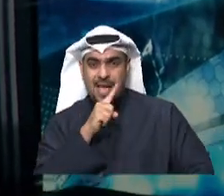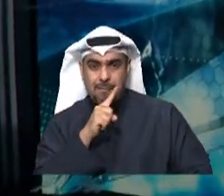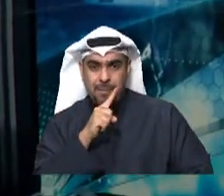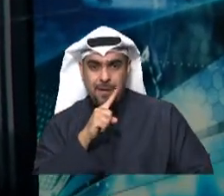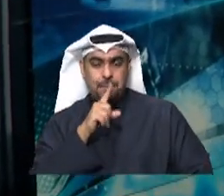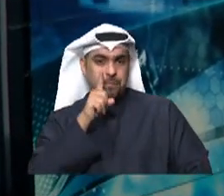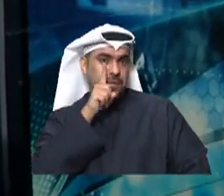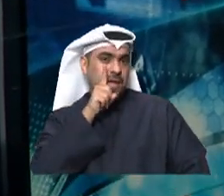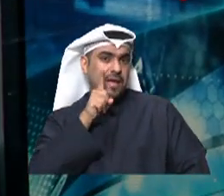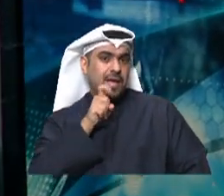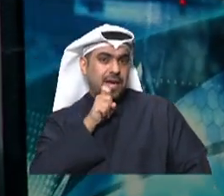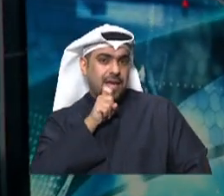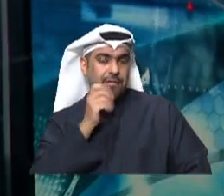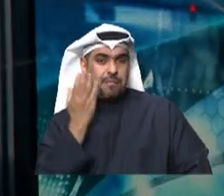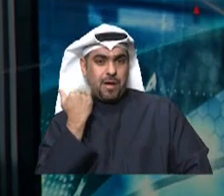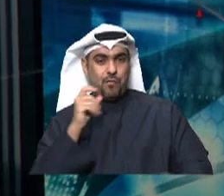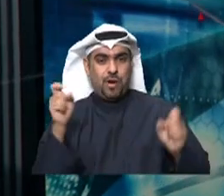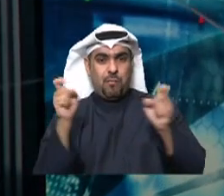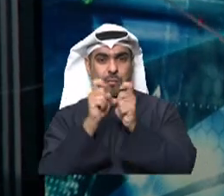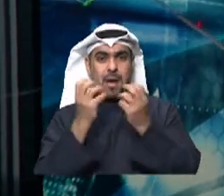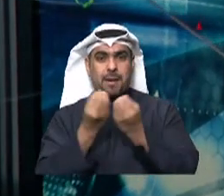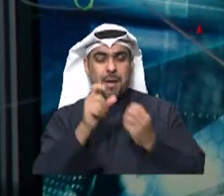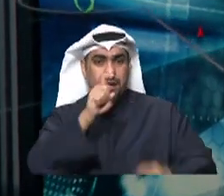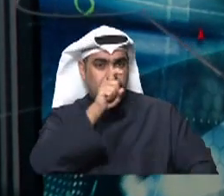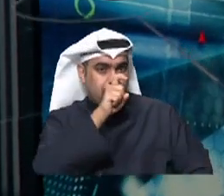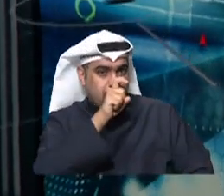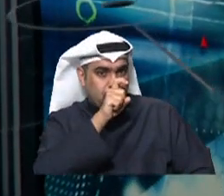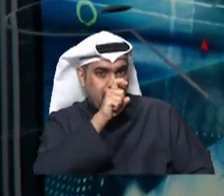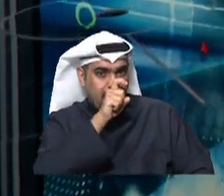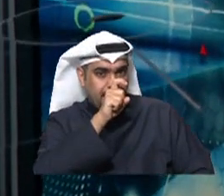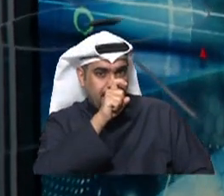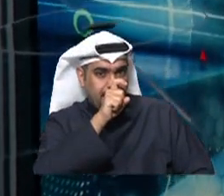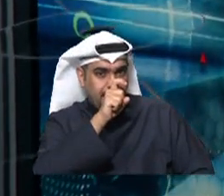شفنا أمام لعبة برقان الفريق فنيا ما كان عالي،